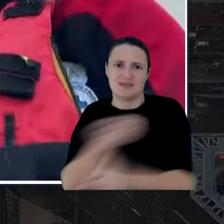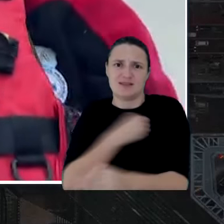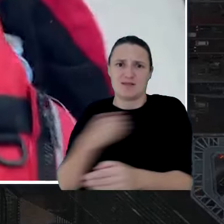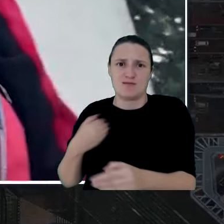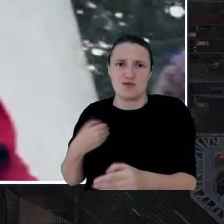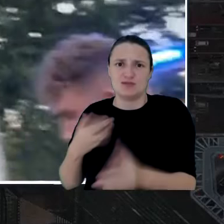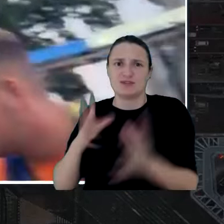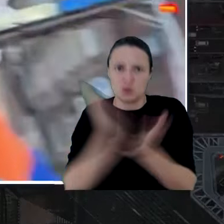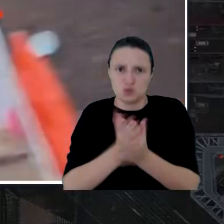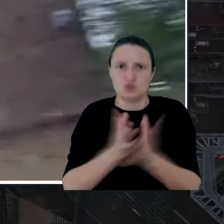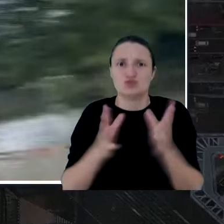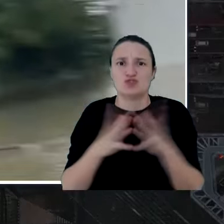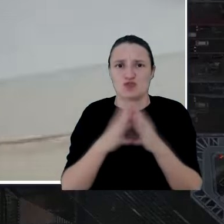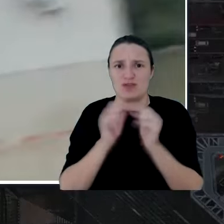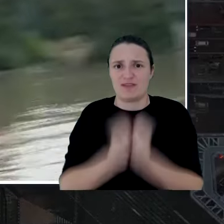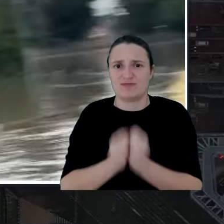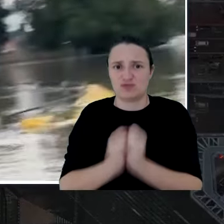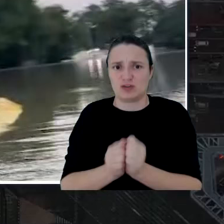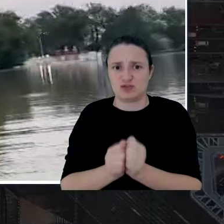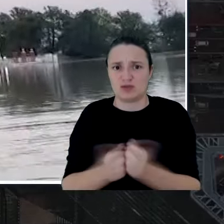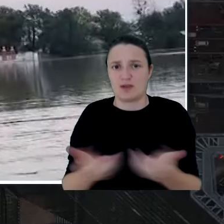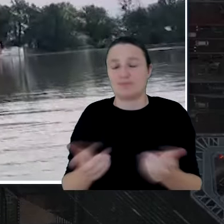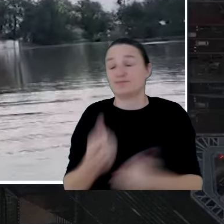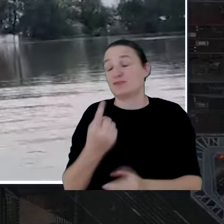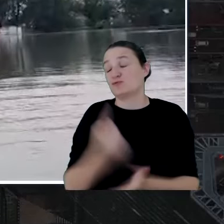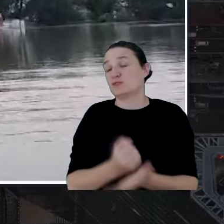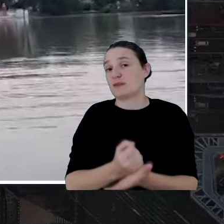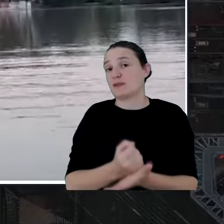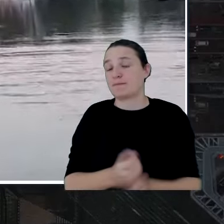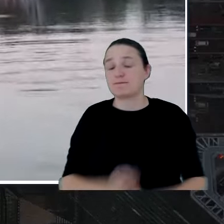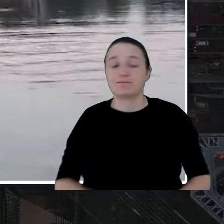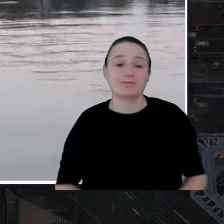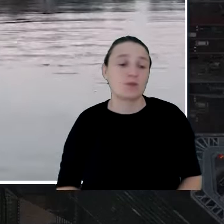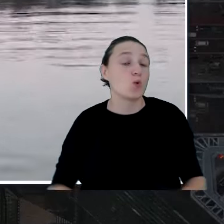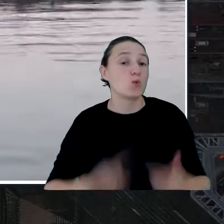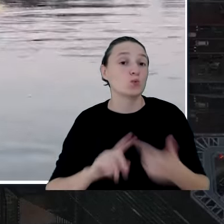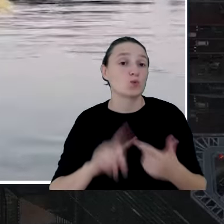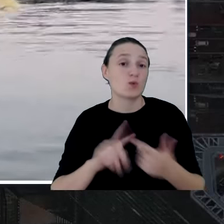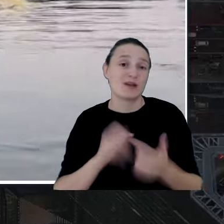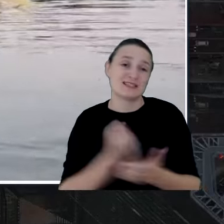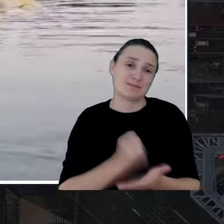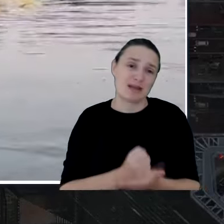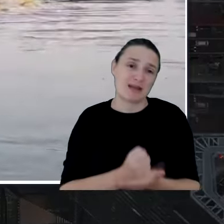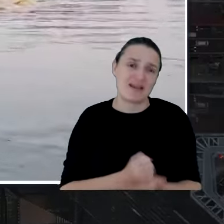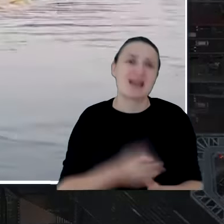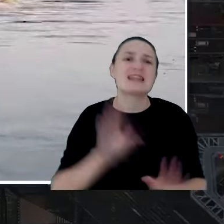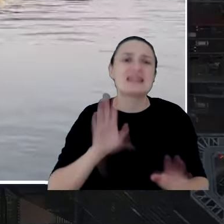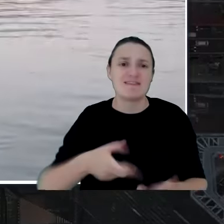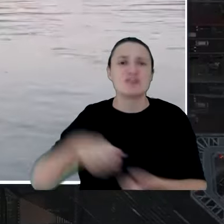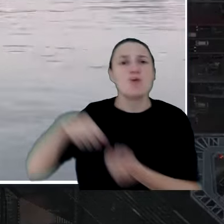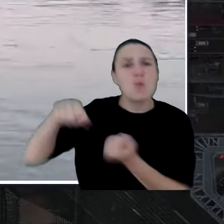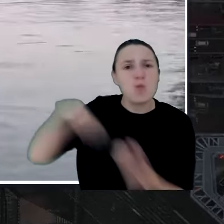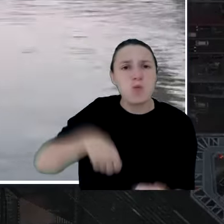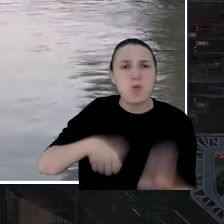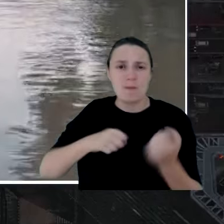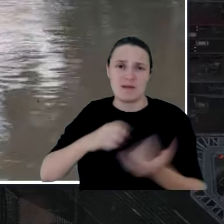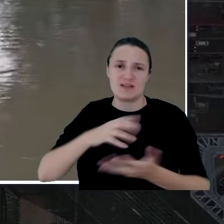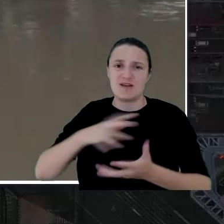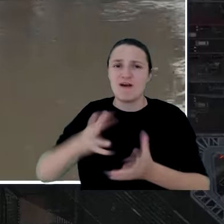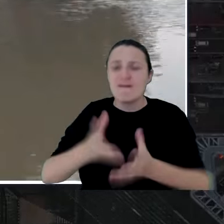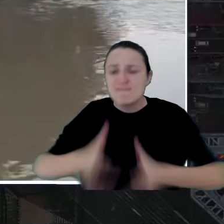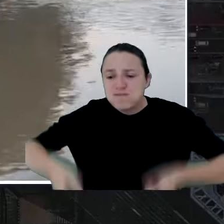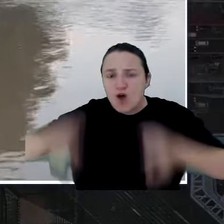10 września. To pierwsza sprawa. Druga sprawa, szanowna pani poseł, nawet łopat i worków brakuje w tym momencie i